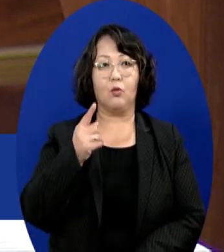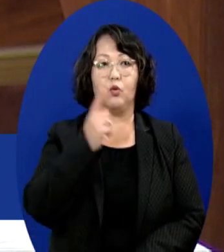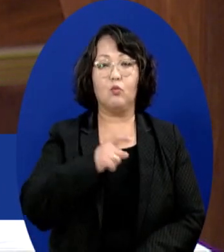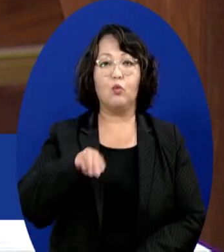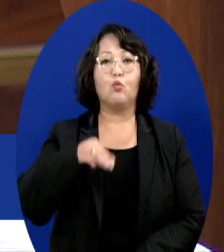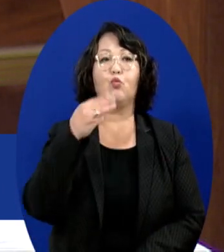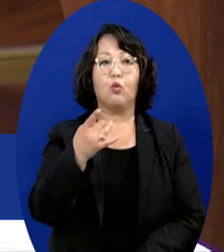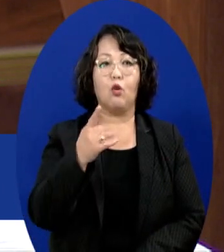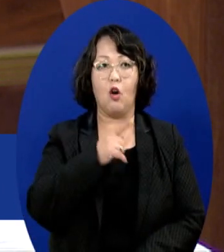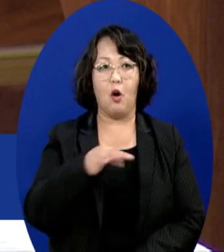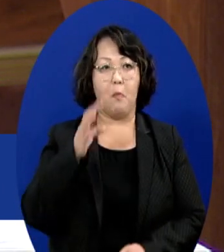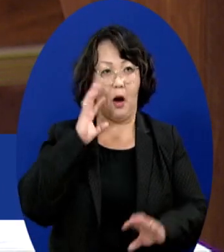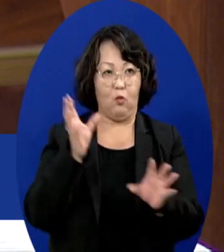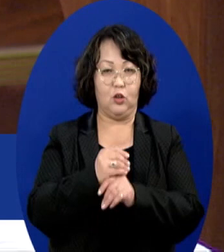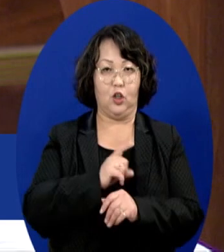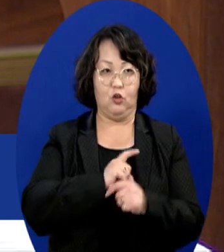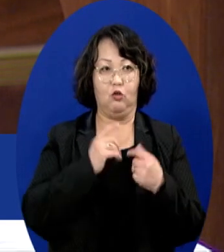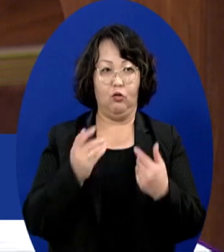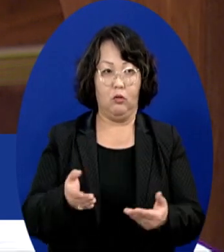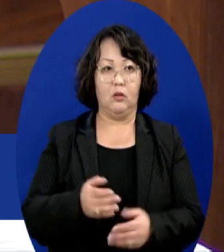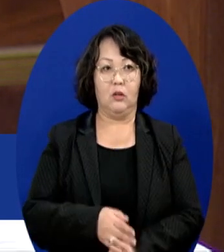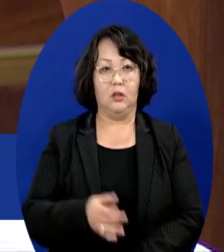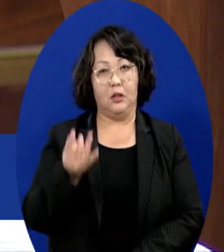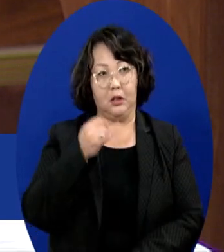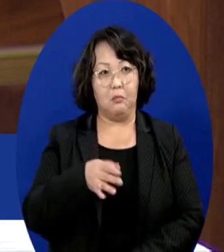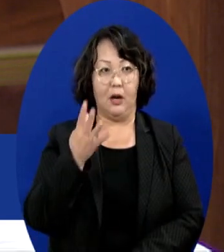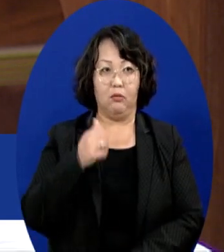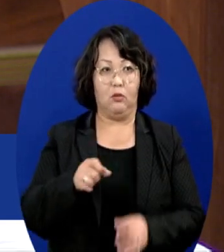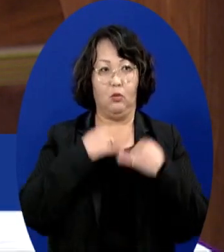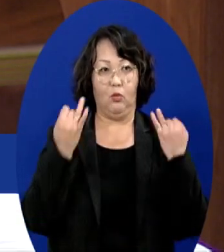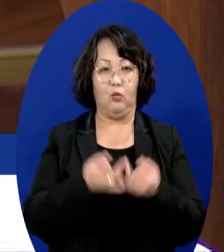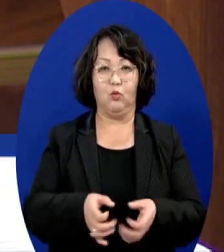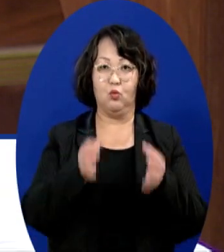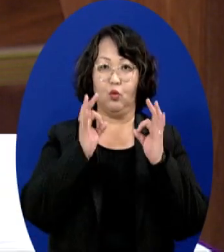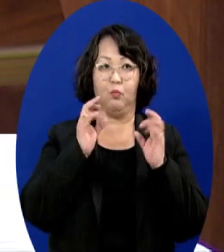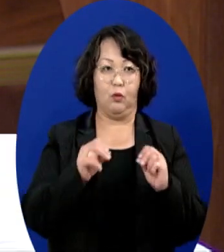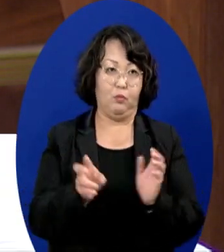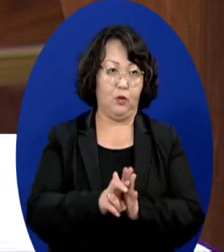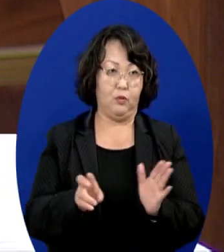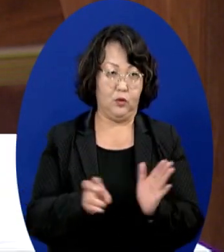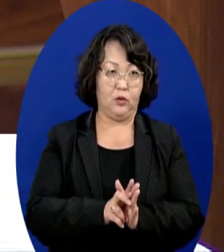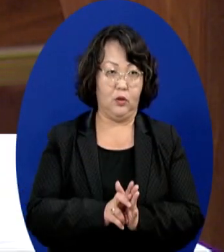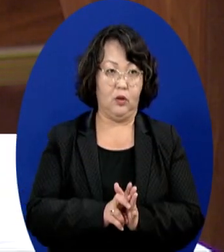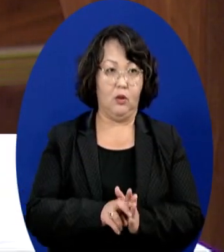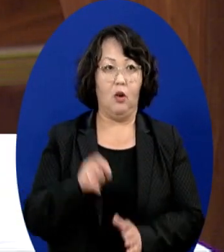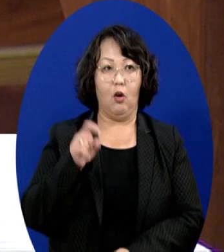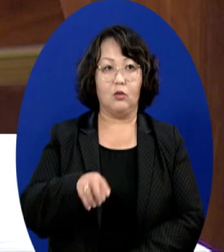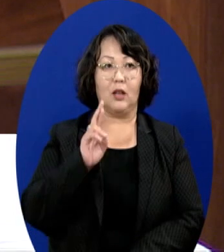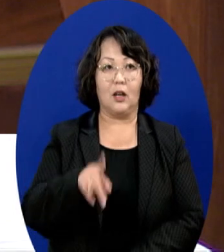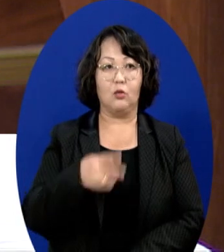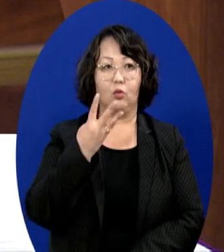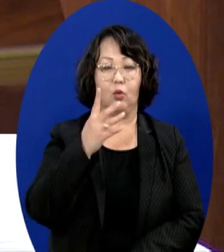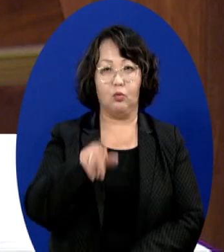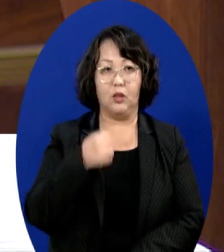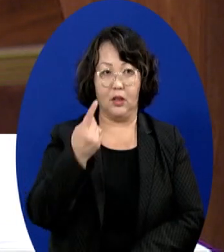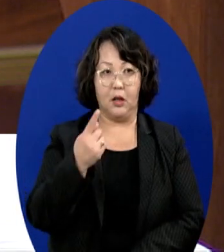хэрэг өгөөч. Ингүүл ёстой хоёшоортой ёстой гой парламент бол манах. Одоо болохоор байна шүү дээ. 4-1 гэдэг